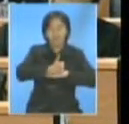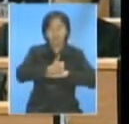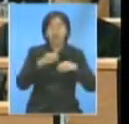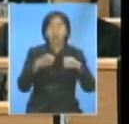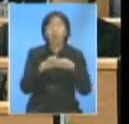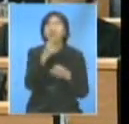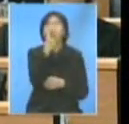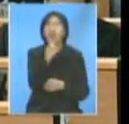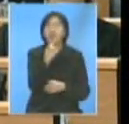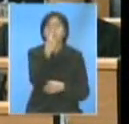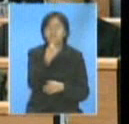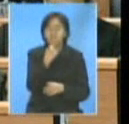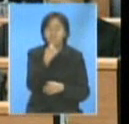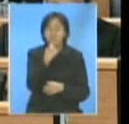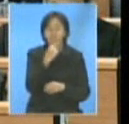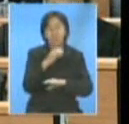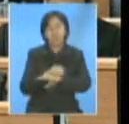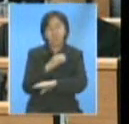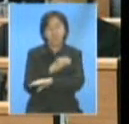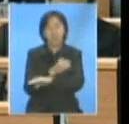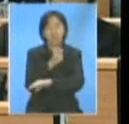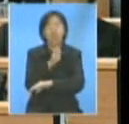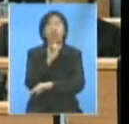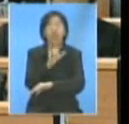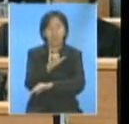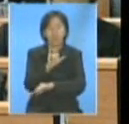สื้อแดงในจังหวัดอยุธยา